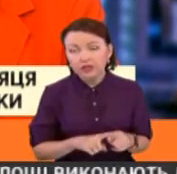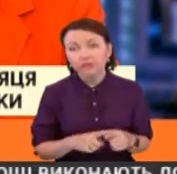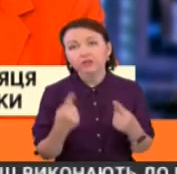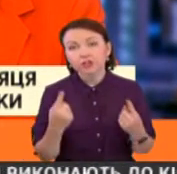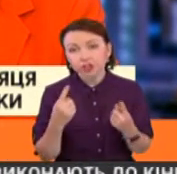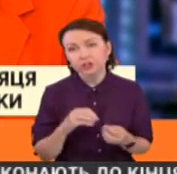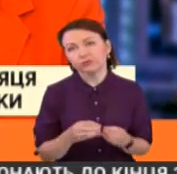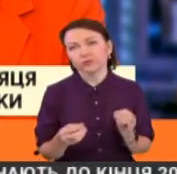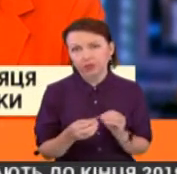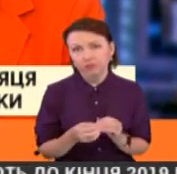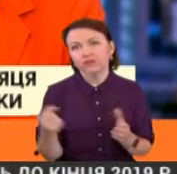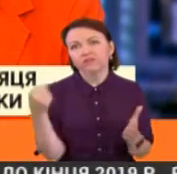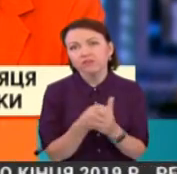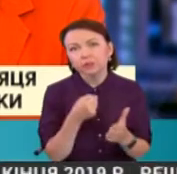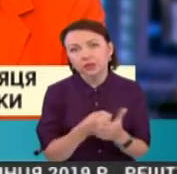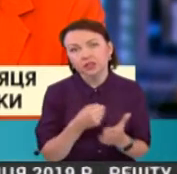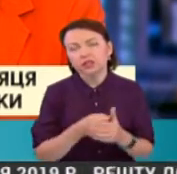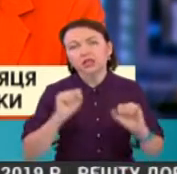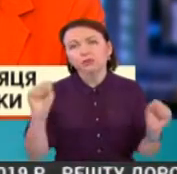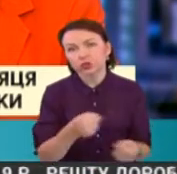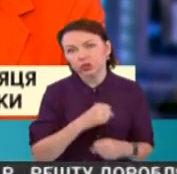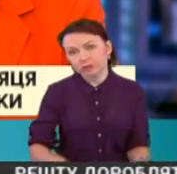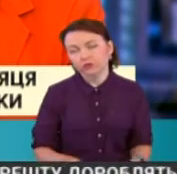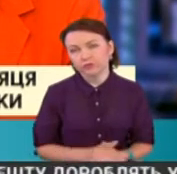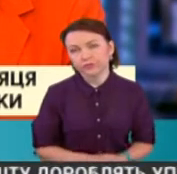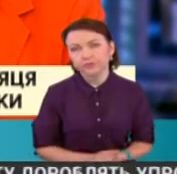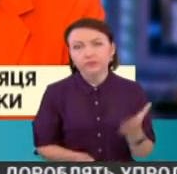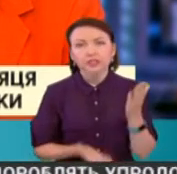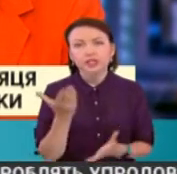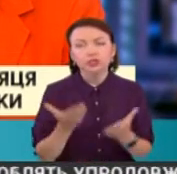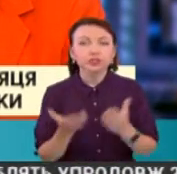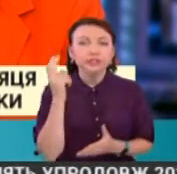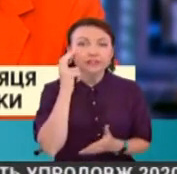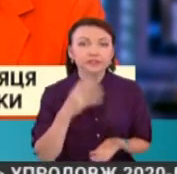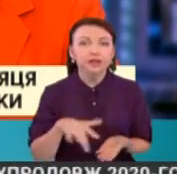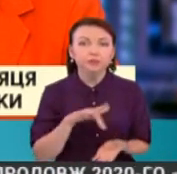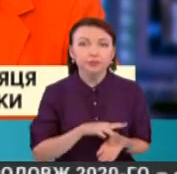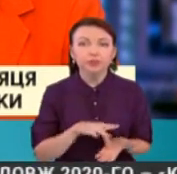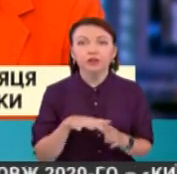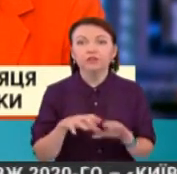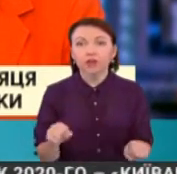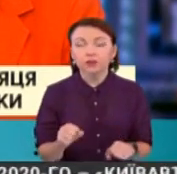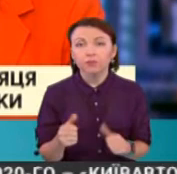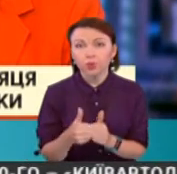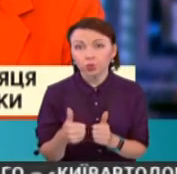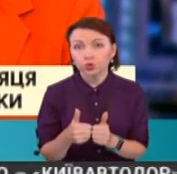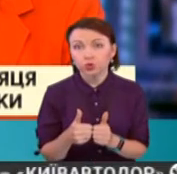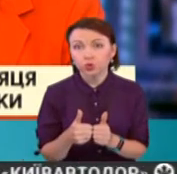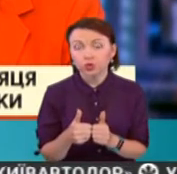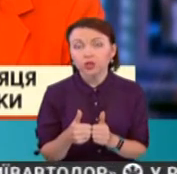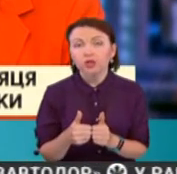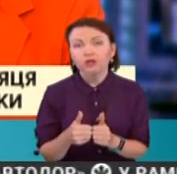величезна проблема. Вибити їх неможливо. Якщо київська міська влада поруч, то